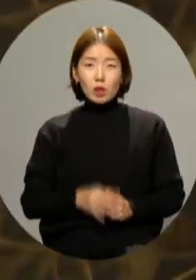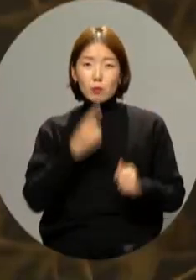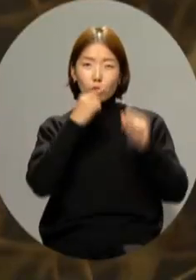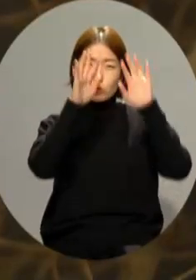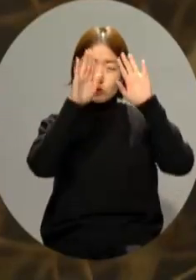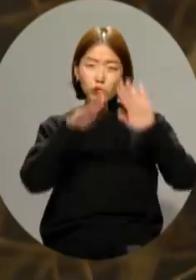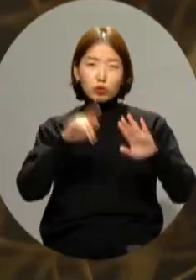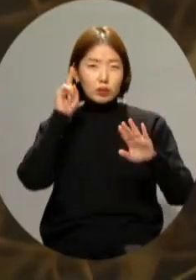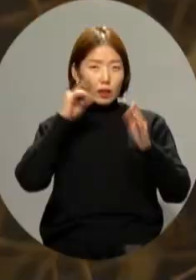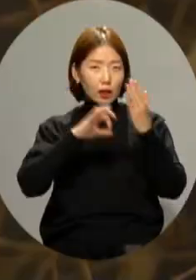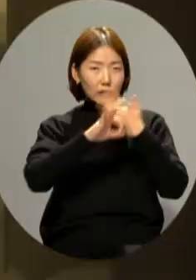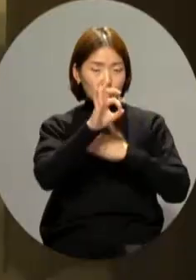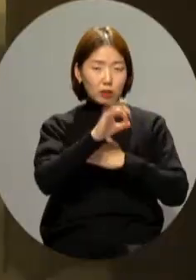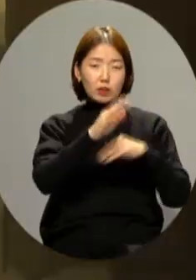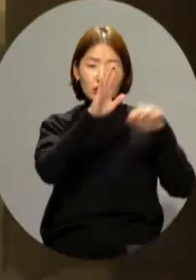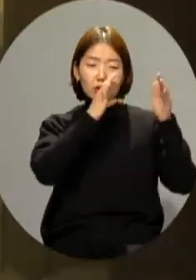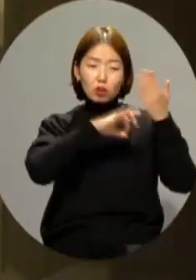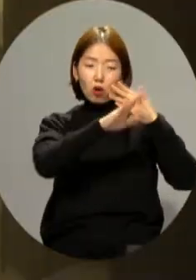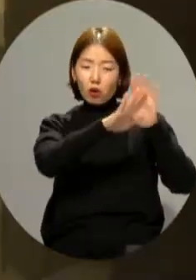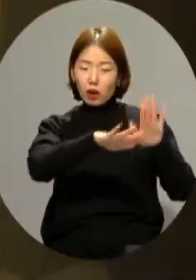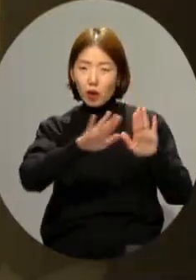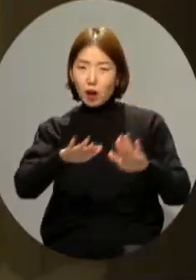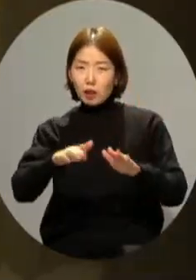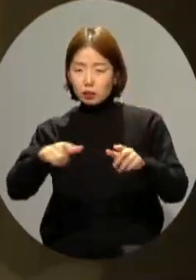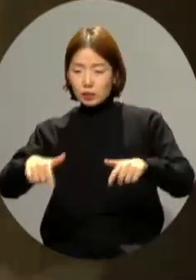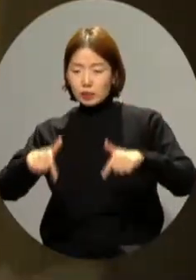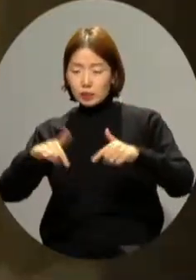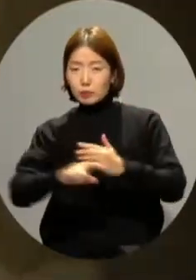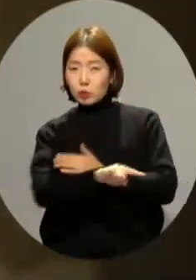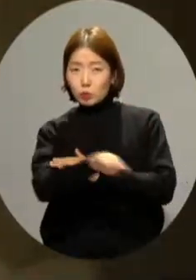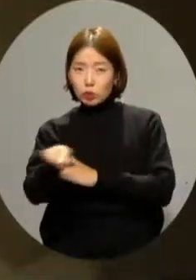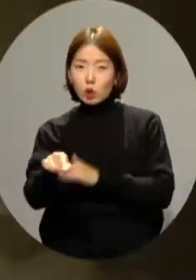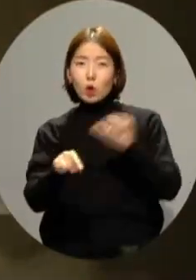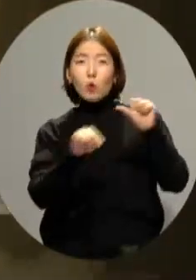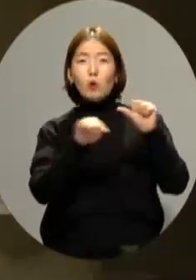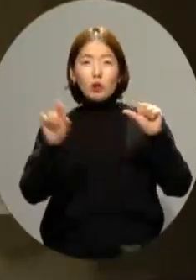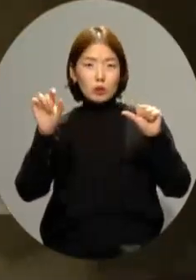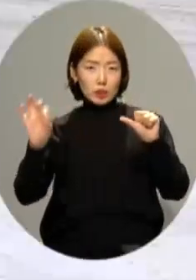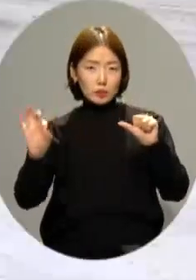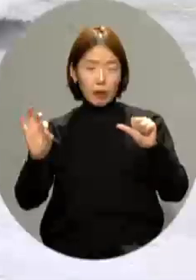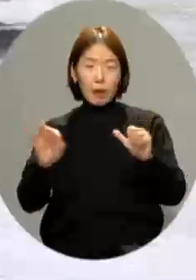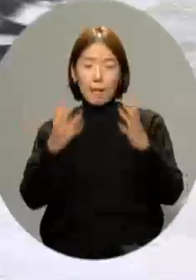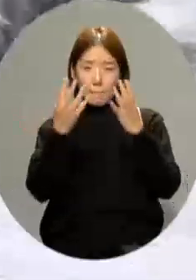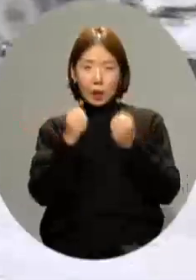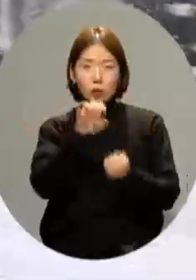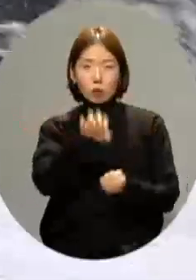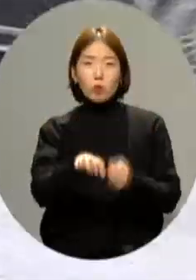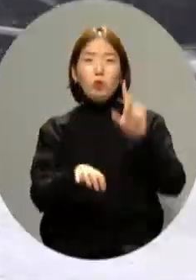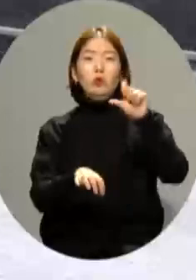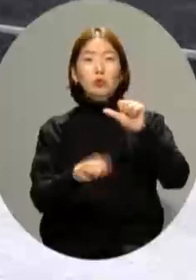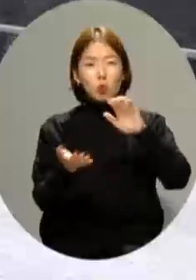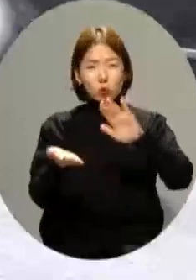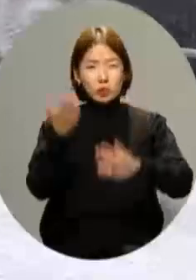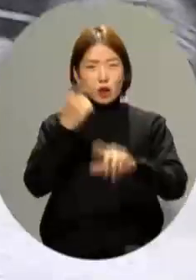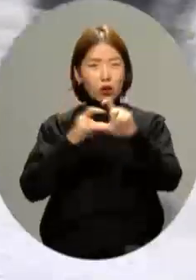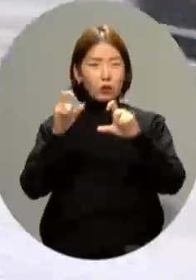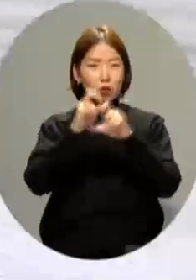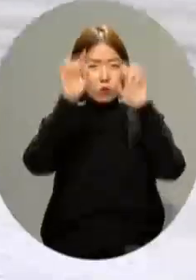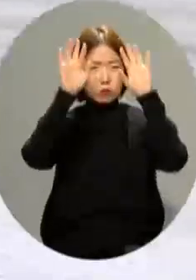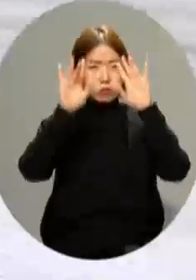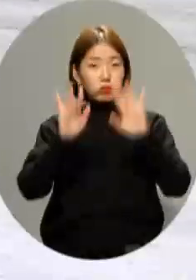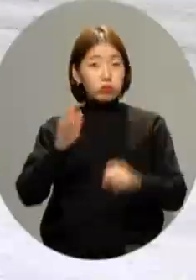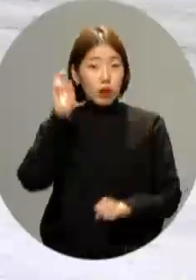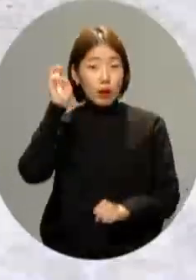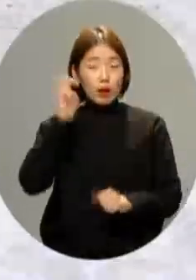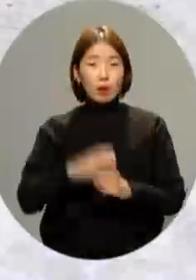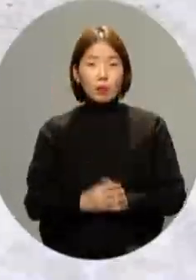눈은 오전까지 서해안과 남부 내륙을 중심으로 5에서 10cm, 많은 곳은 15cm 이상 내릴 것으로